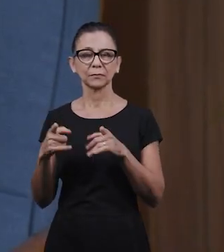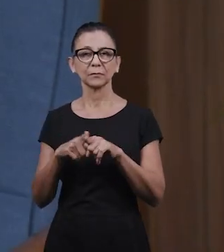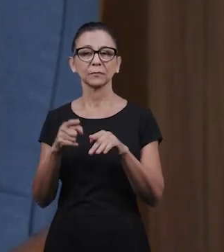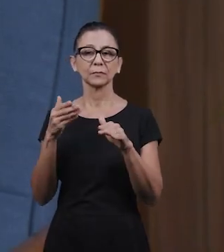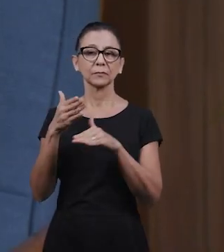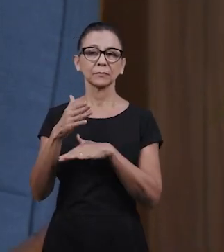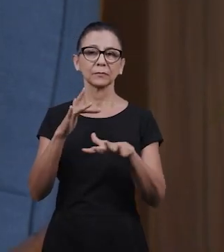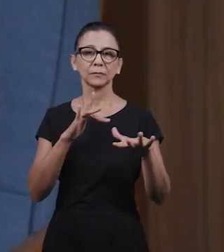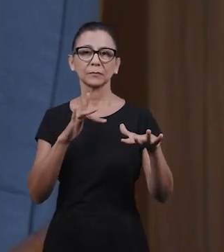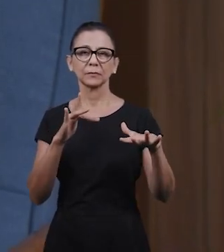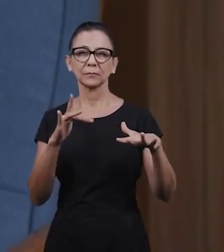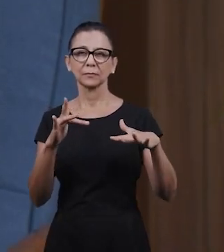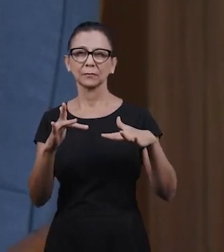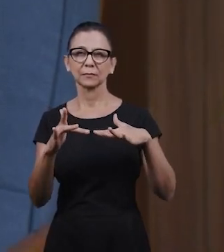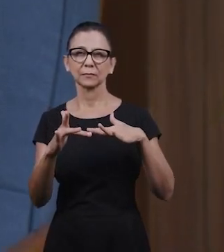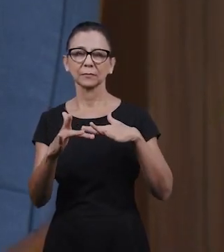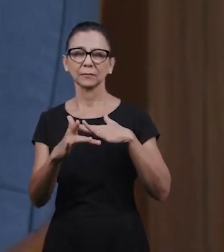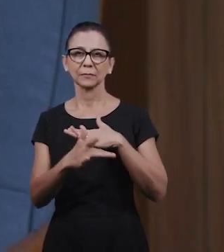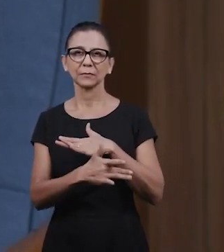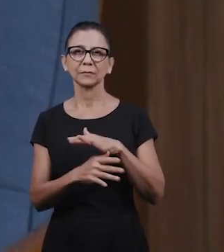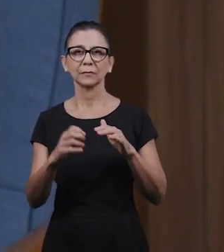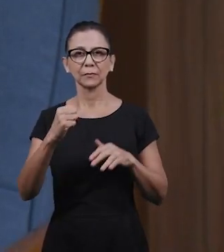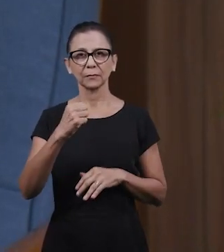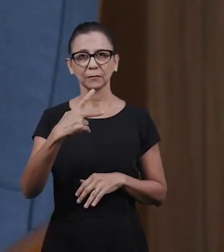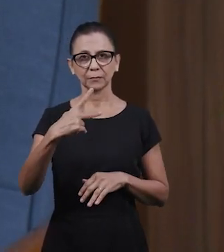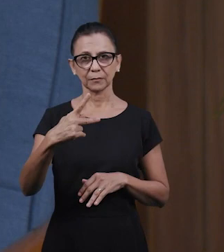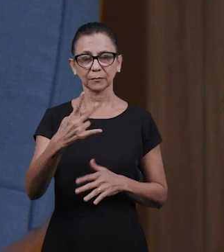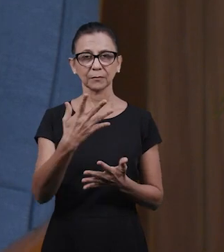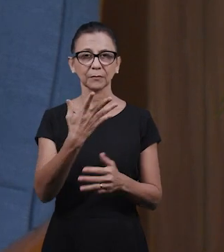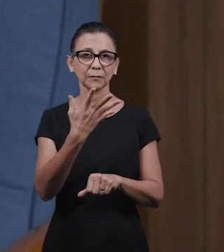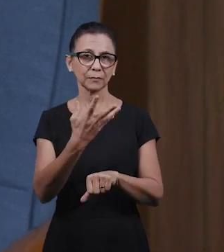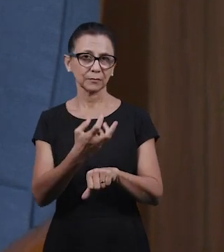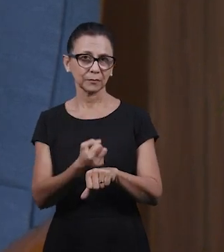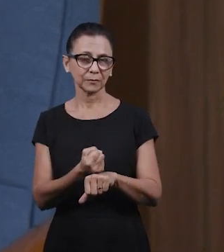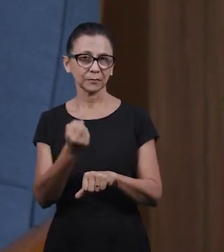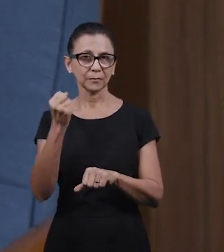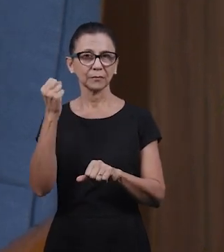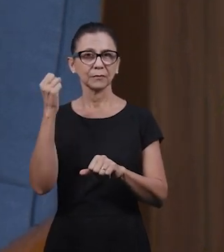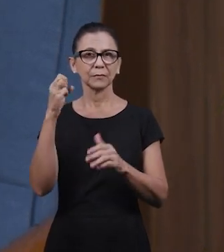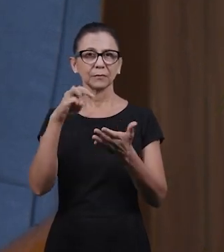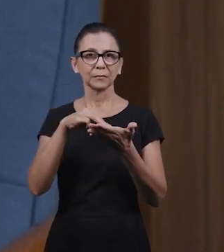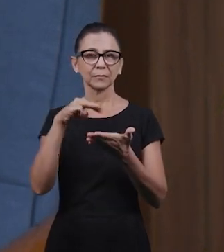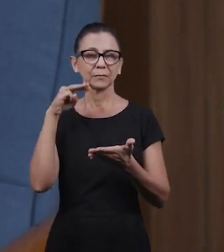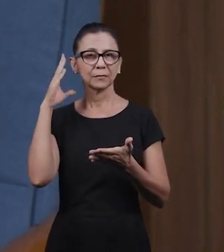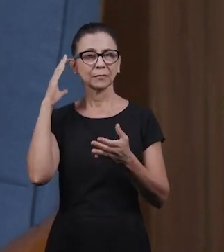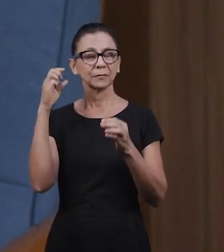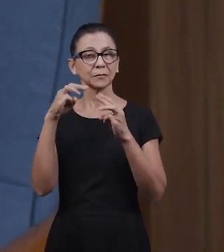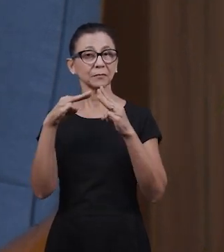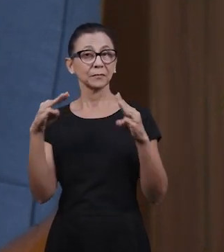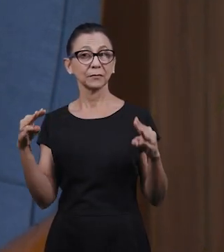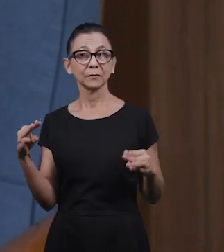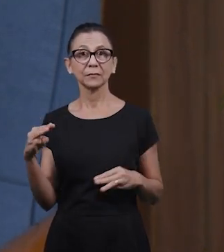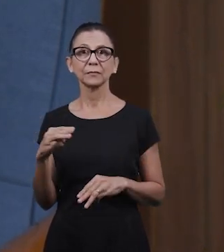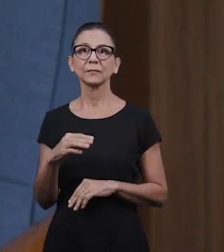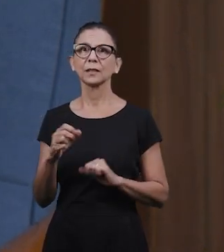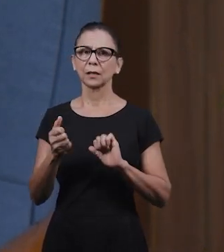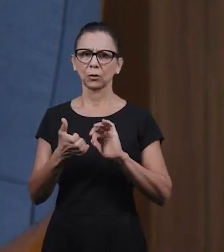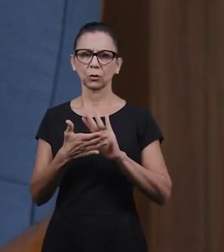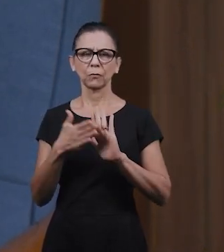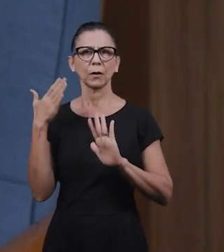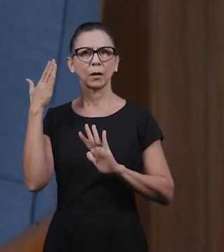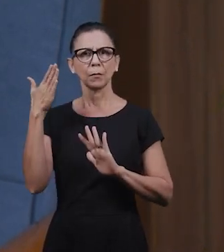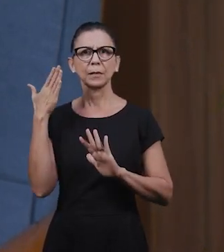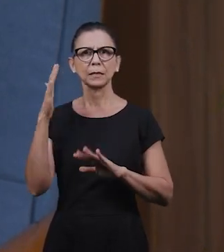biblique. Je vous invite à accéder aussi aux réseaux sociaux et télécharger les applications de l'Église chrétienne Maranatha et de la Radio Manaïm.